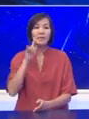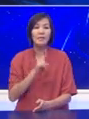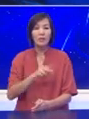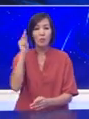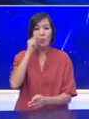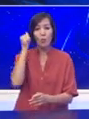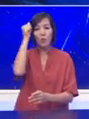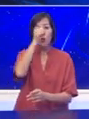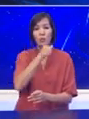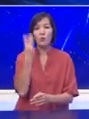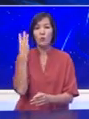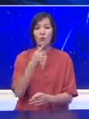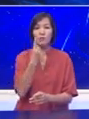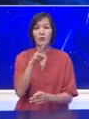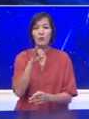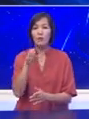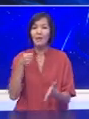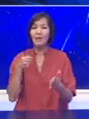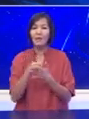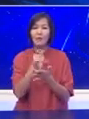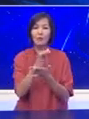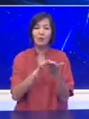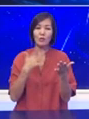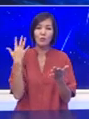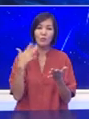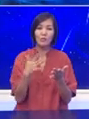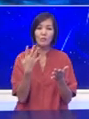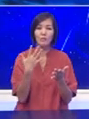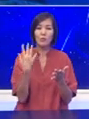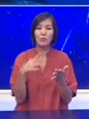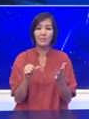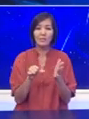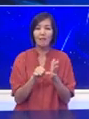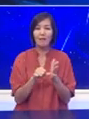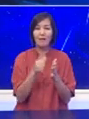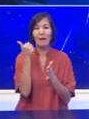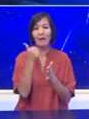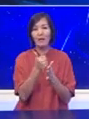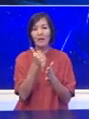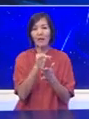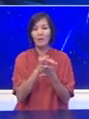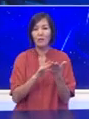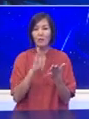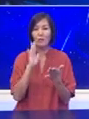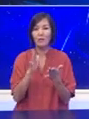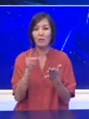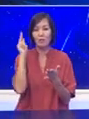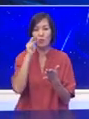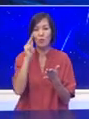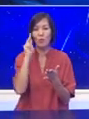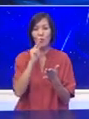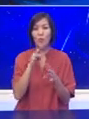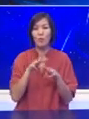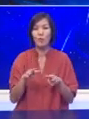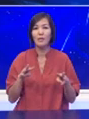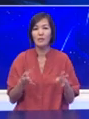Елімізде оқу жылы 31 мамырға дейін ұзартылып, 35-36 аптаға дейін созылады. Бұл туралы оқу ағарту министрлігінде өткен